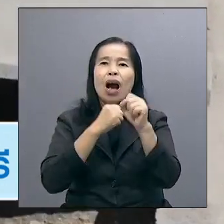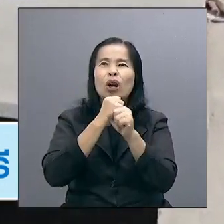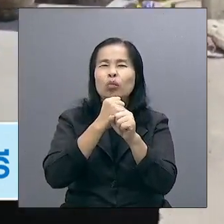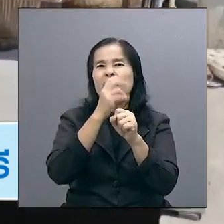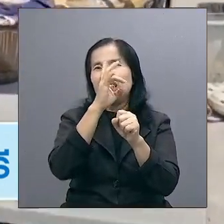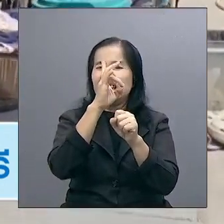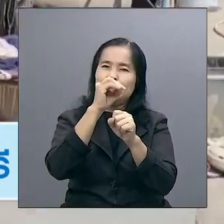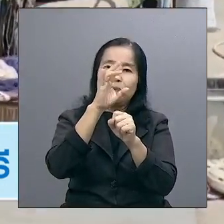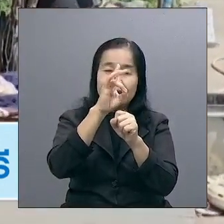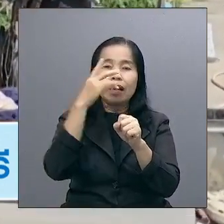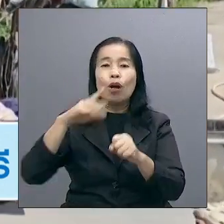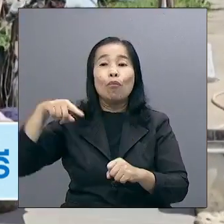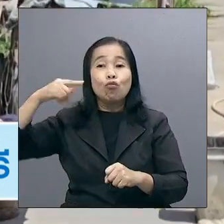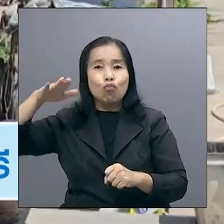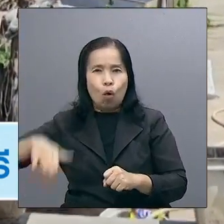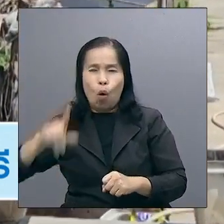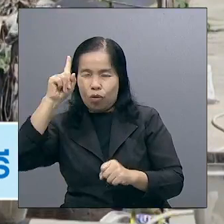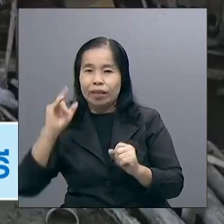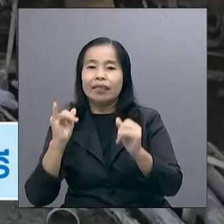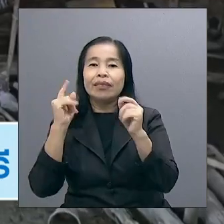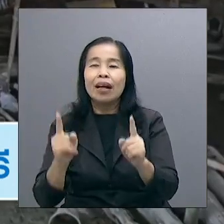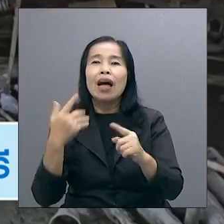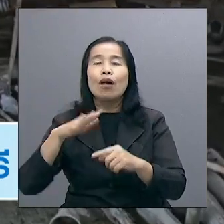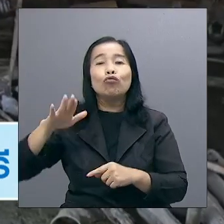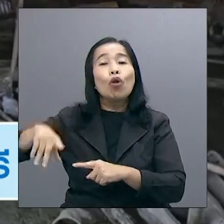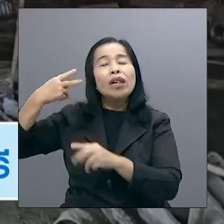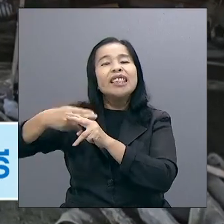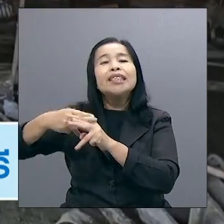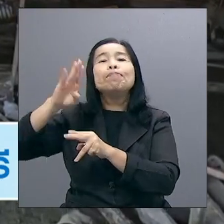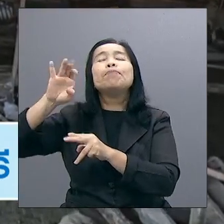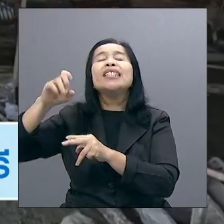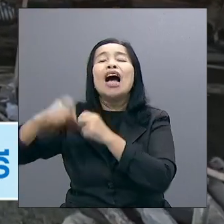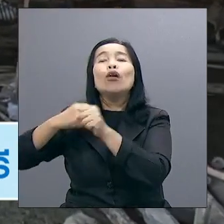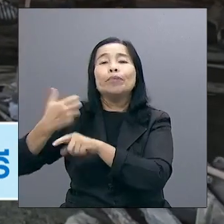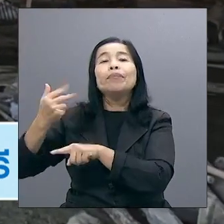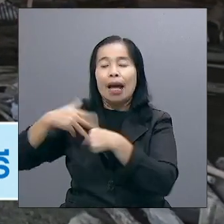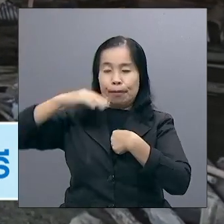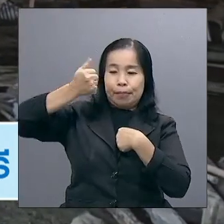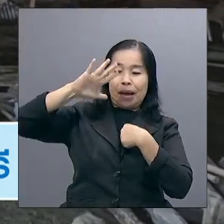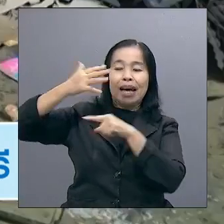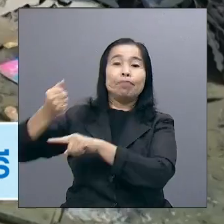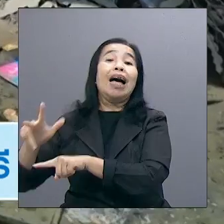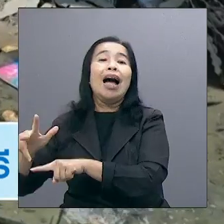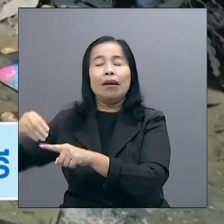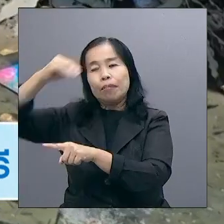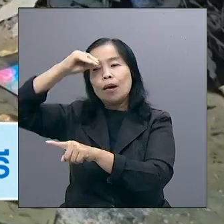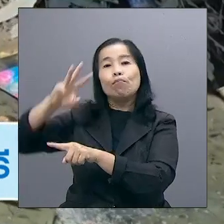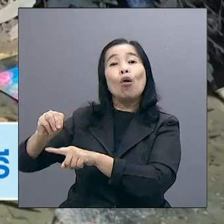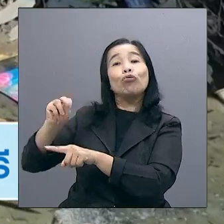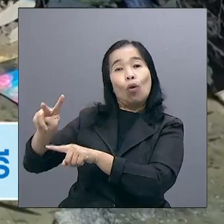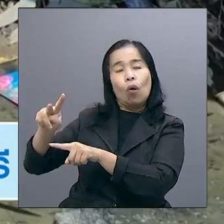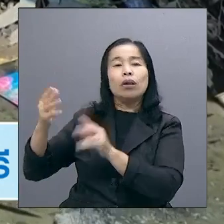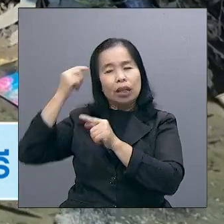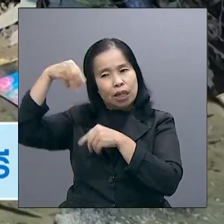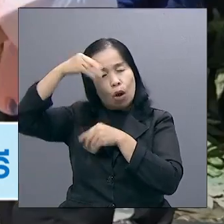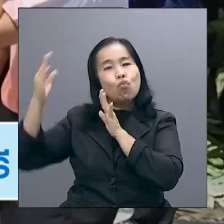้วแล้วกอยู่กบน้สาวอกคนหนึ่ง น้สาวชื่อว้ดีนำสมมุิอายุ 13 ปีเป็ัเรีชั้นหมอสองเรีนที่เดีย